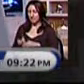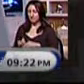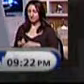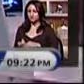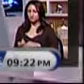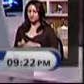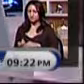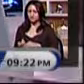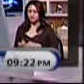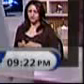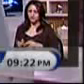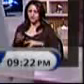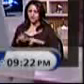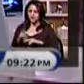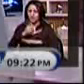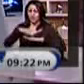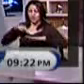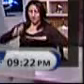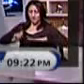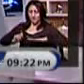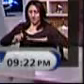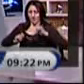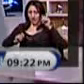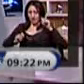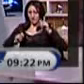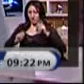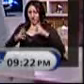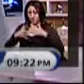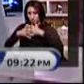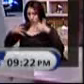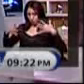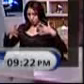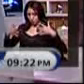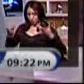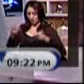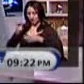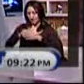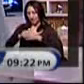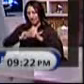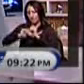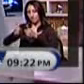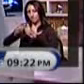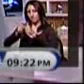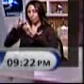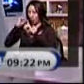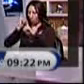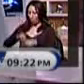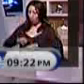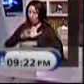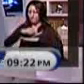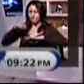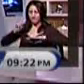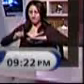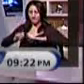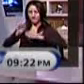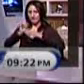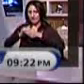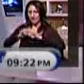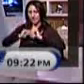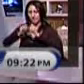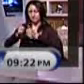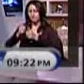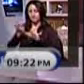هو ان القضاء صوتوا في الانتخابات عمل تقسيم في القضاء؟ ما عملش تقسيم في القضاء. بقول لحضرتك ده ابداء راي.